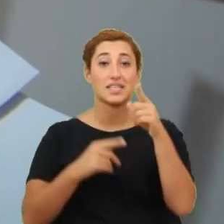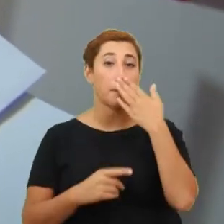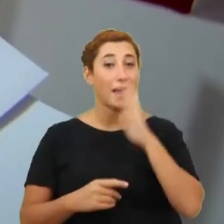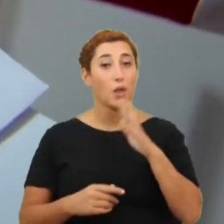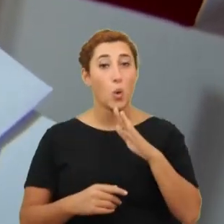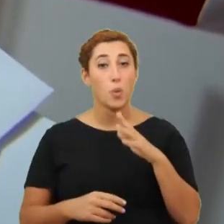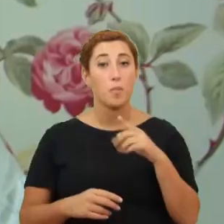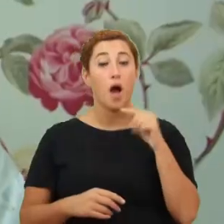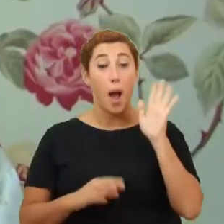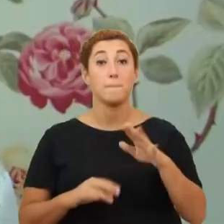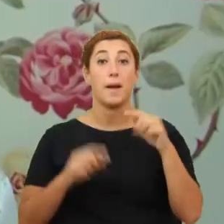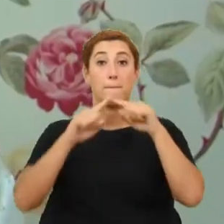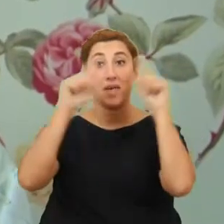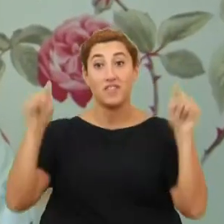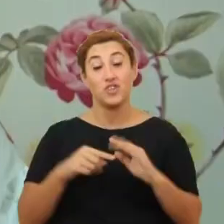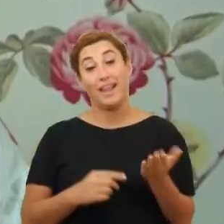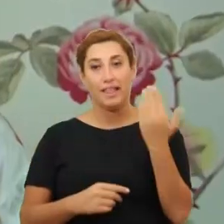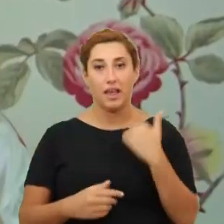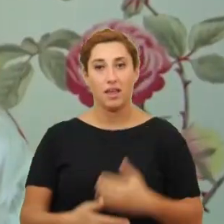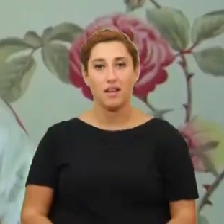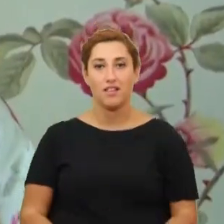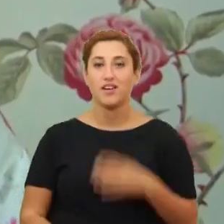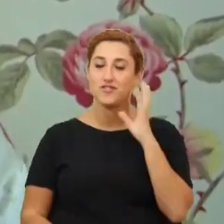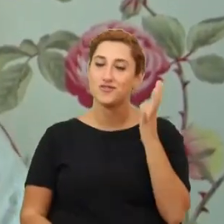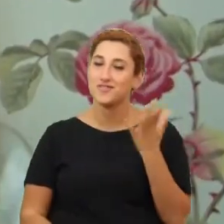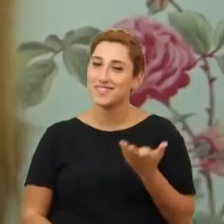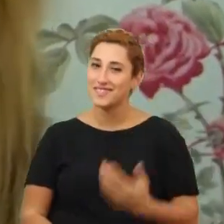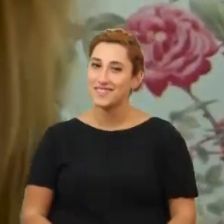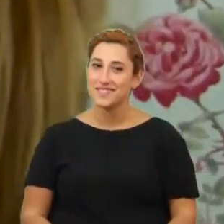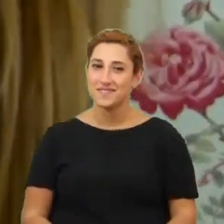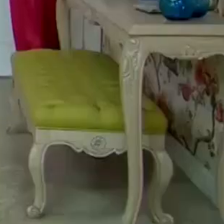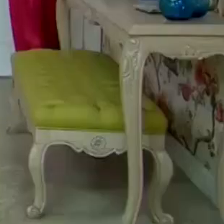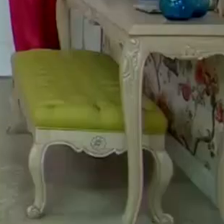Dışarıda seni bekliyorum ama pencereden gel. Ay çılgın ya.